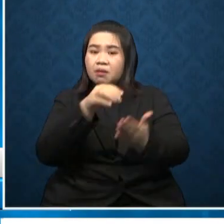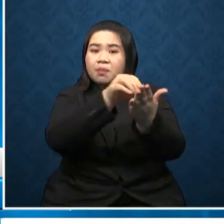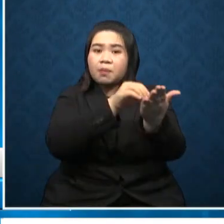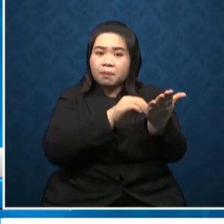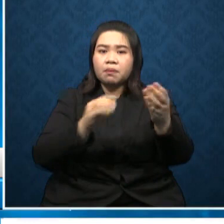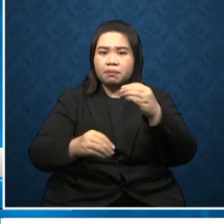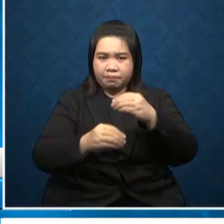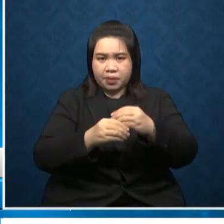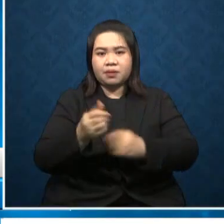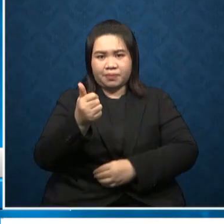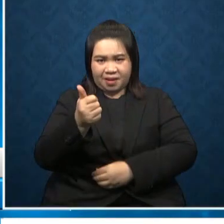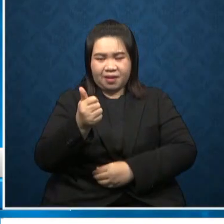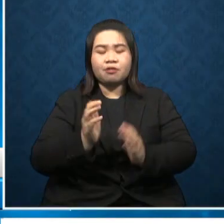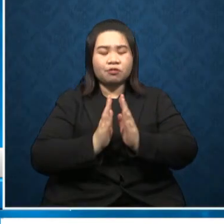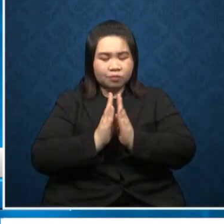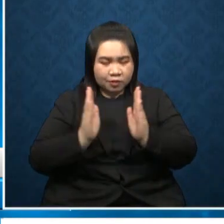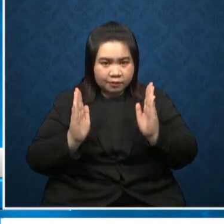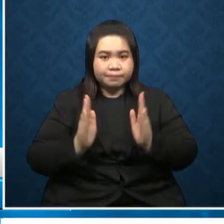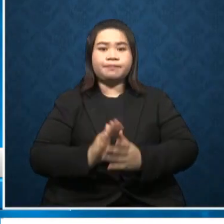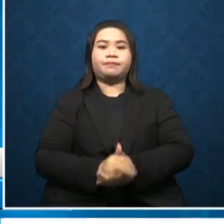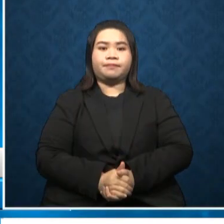การดำเนินงานต่อไปครับขอบคุณครับท่านประธานครับ